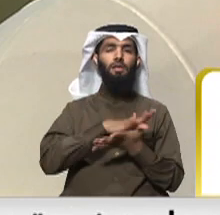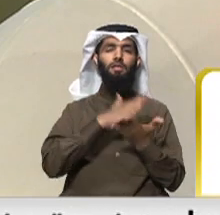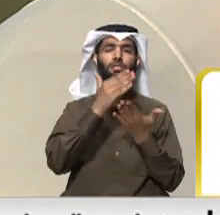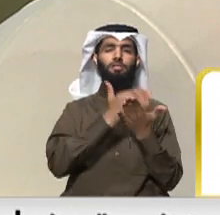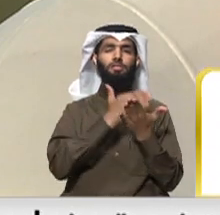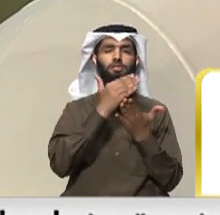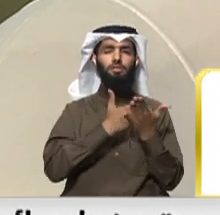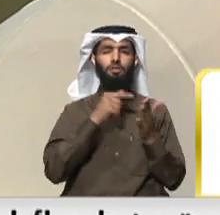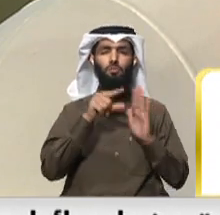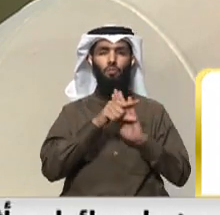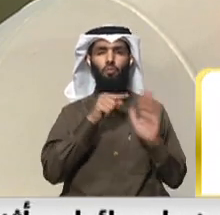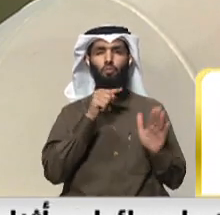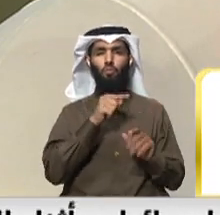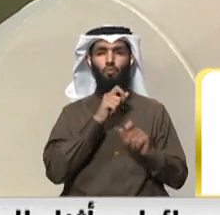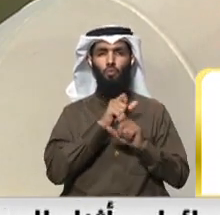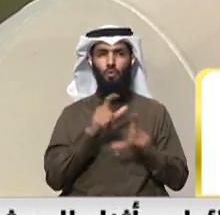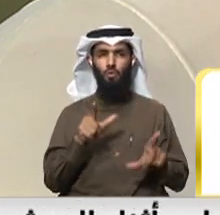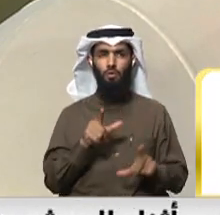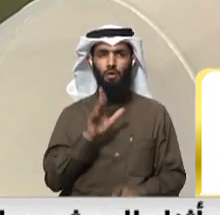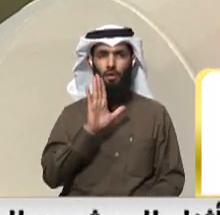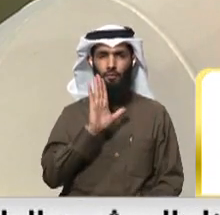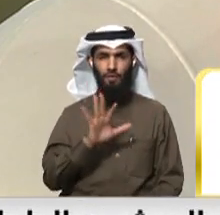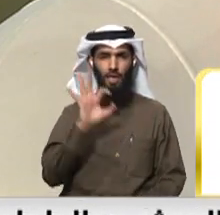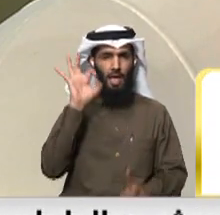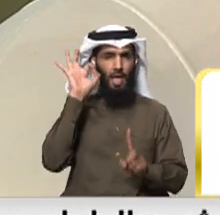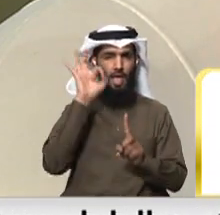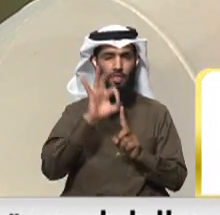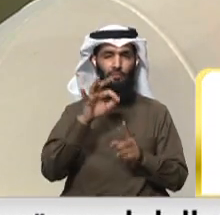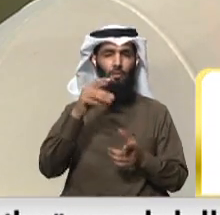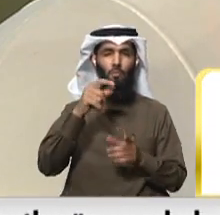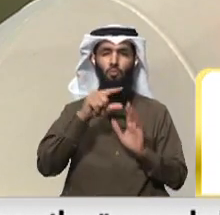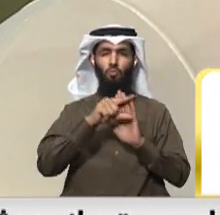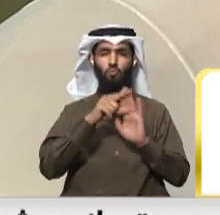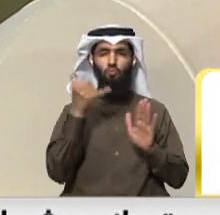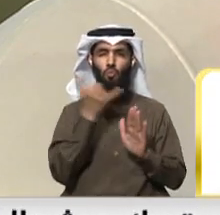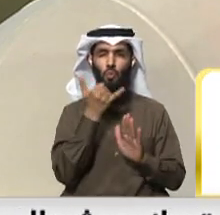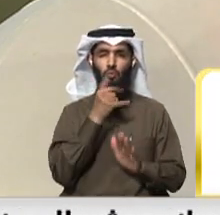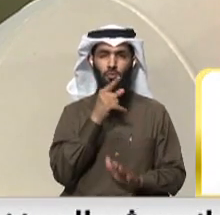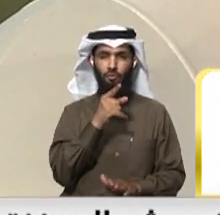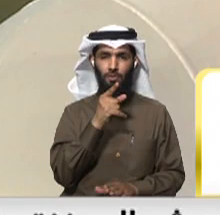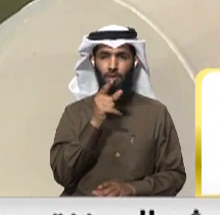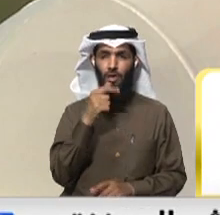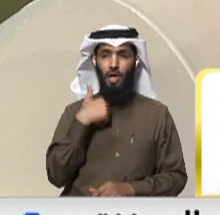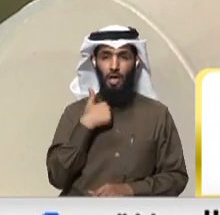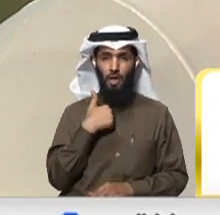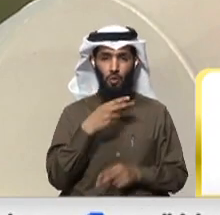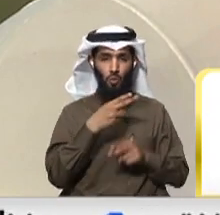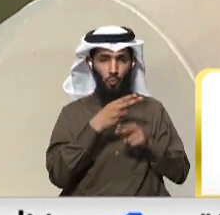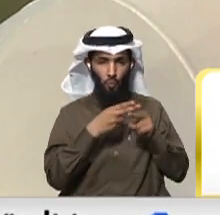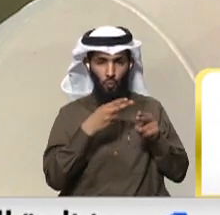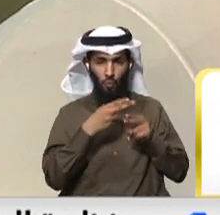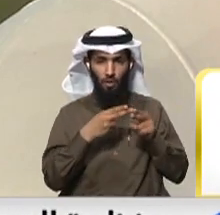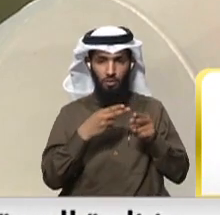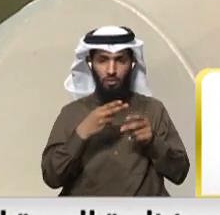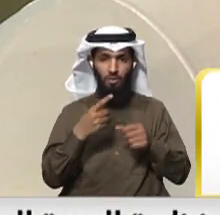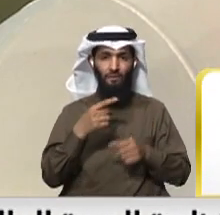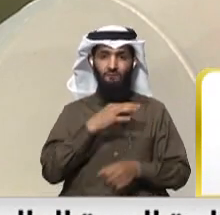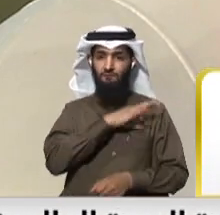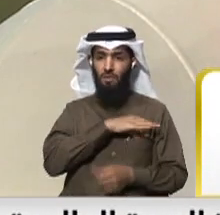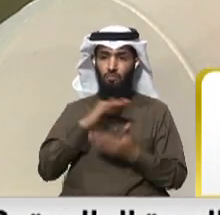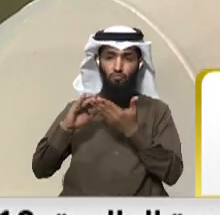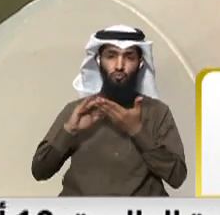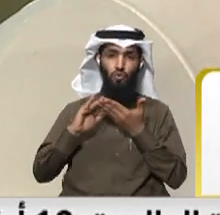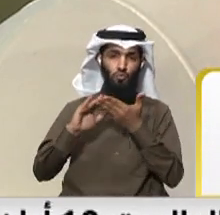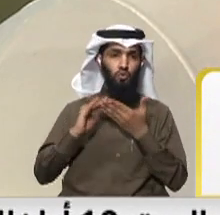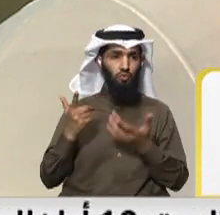بان هي يعني تتمحور بشكل اساسي اللي هو عندنا مصدر دخل واحد وهذا المصدر الدخل